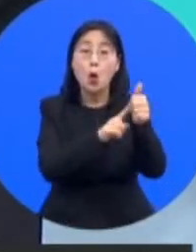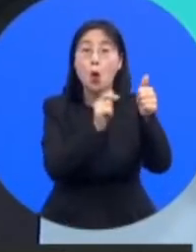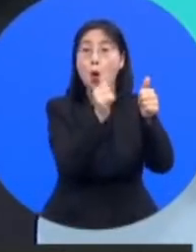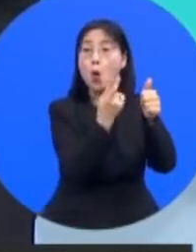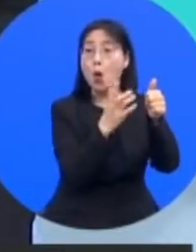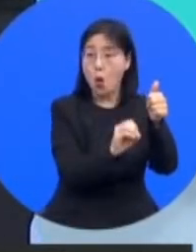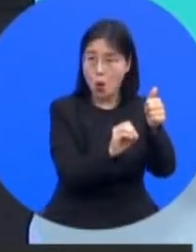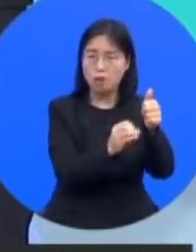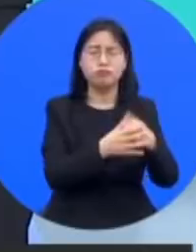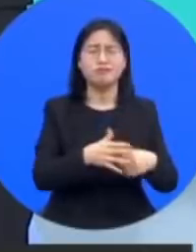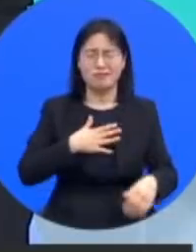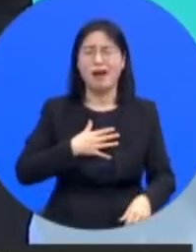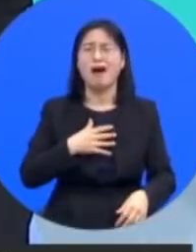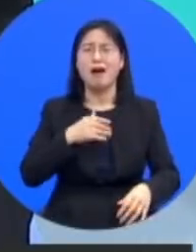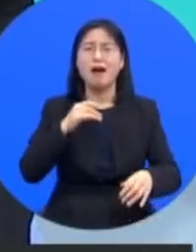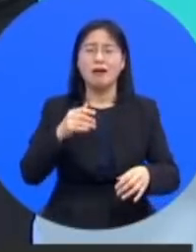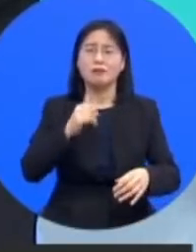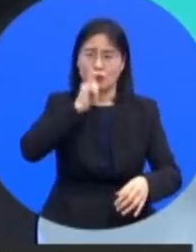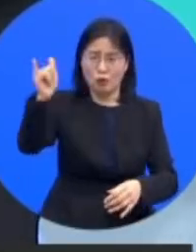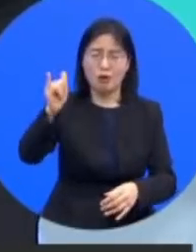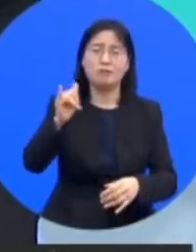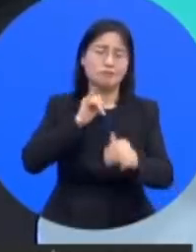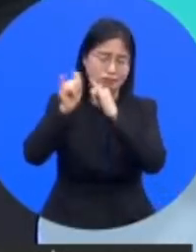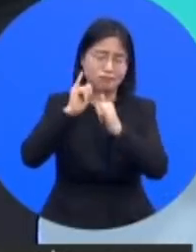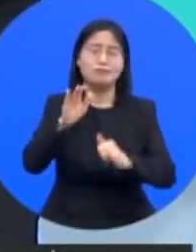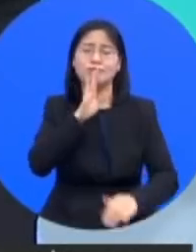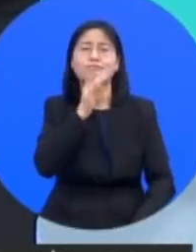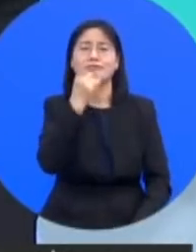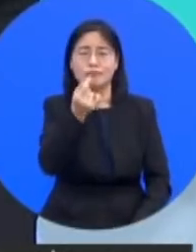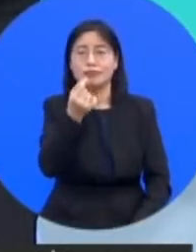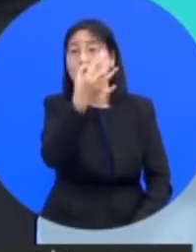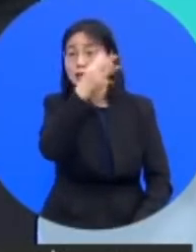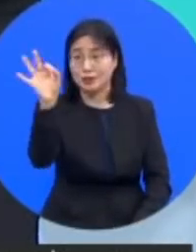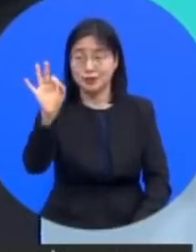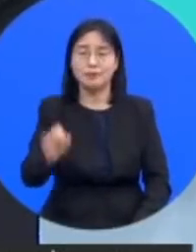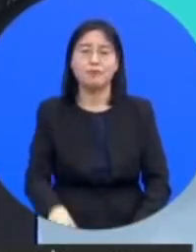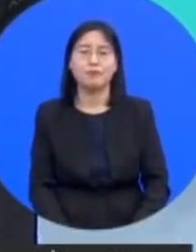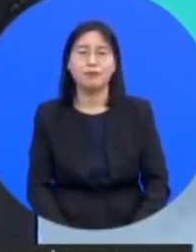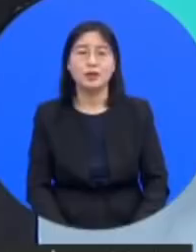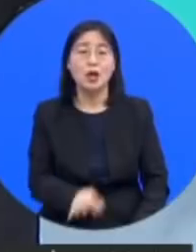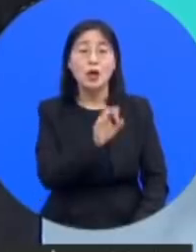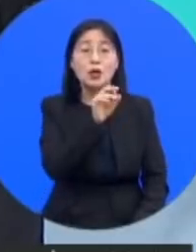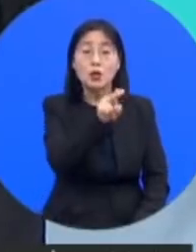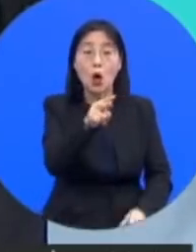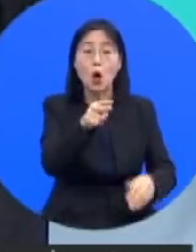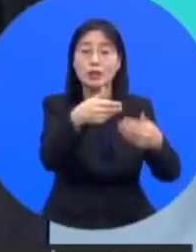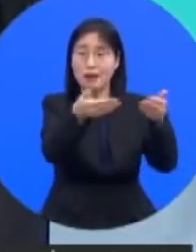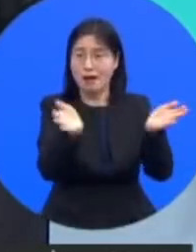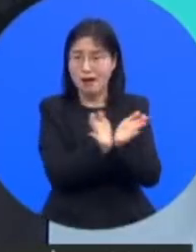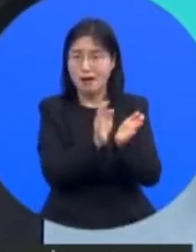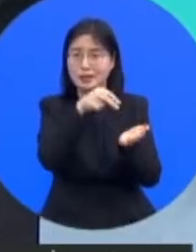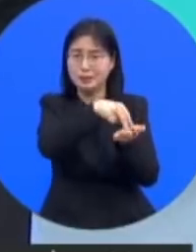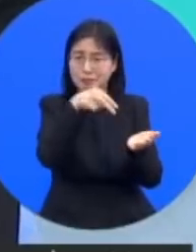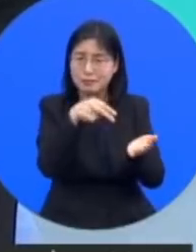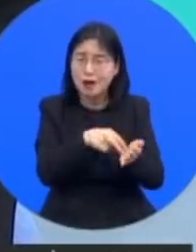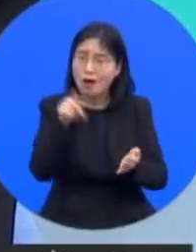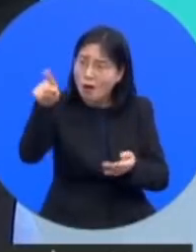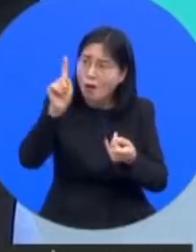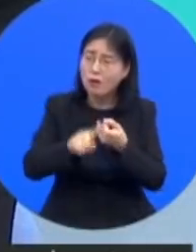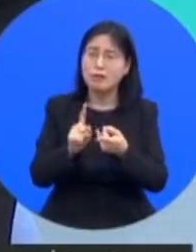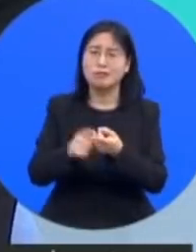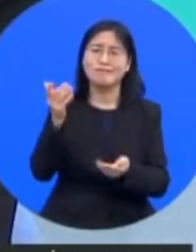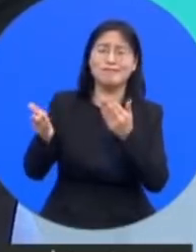전화를 했다는 사실은 인정한 상태 입니다 상황이 이렇게 되자 여당 내에서도 비판의 목소리가